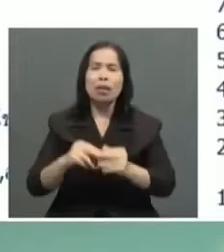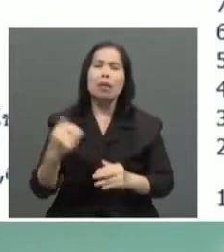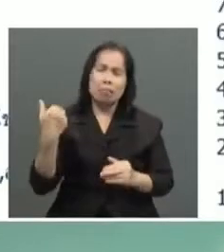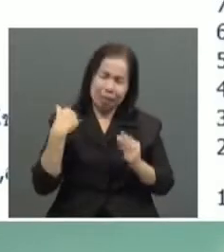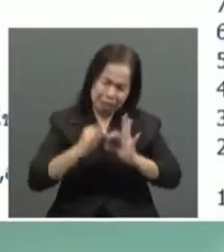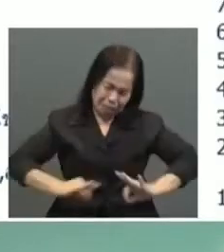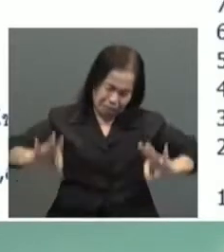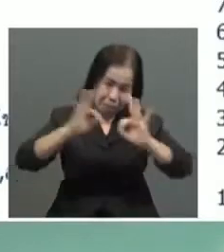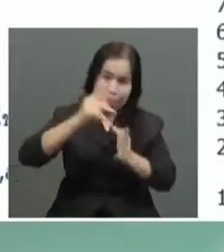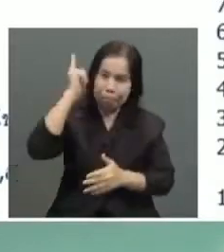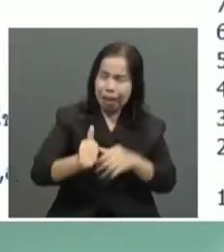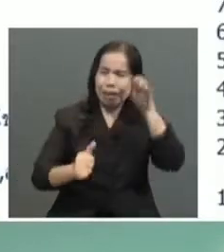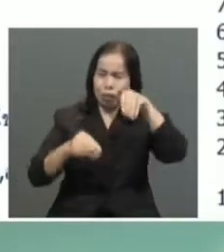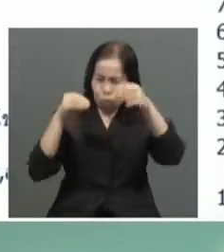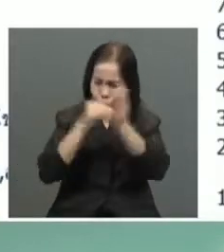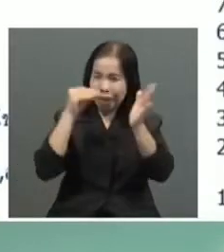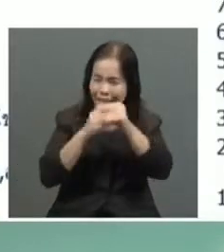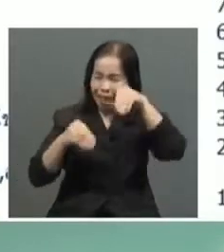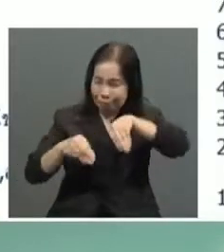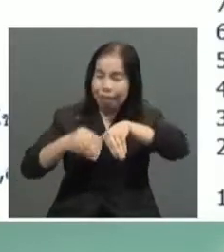เต็มที่มีอัตราการแพร่เชื้ออยู่นะครับก็จะทำให้ตัวเลขโดยมาตรฐานนี้ก็จะเพิ่มขึ้นเพิ่มขึ้นเราเคยรายงานว่ากรุงเทพฯและปริมณฑลมีอัตราการที่จะติดเชื้อให้คนอื่นมากกว่า3